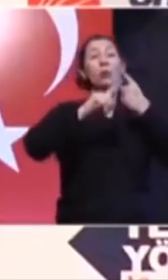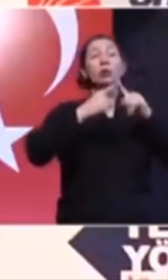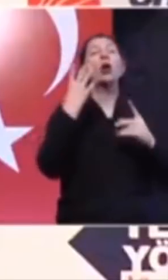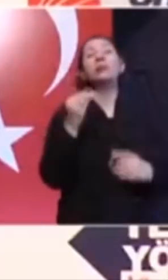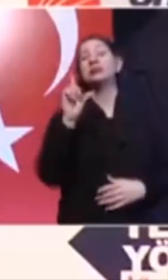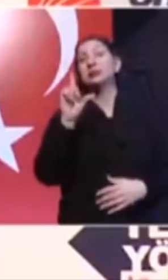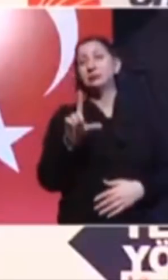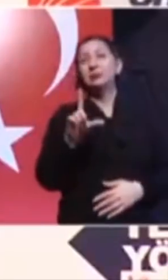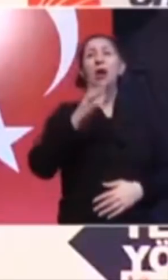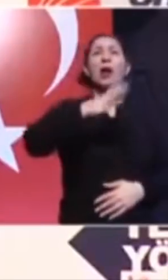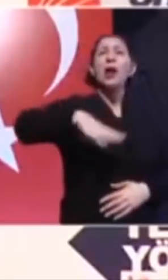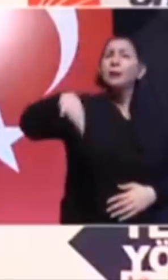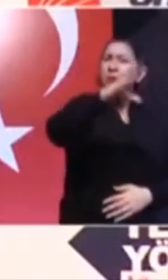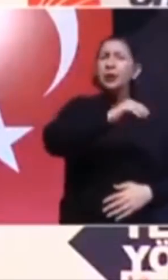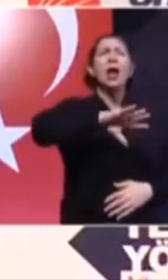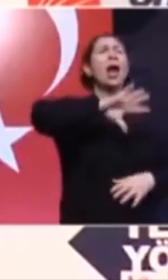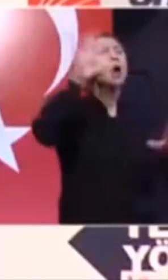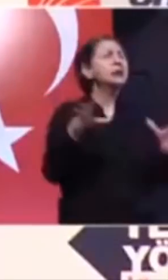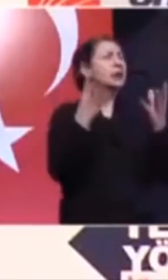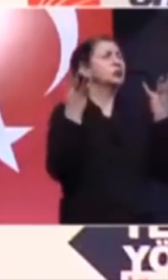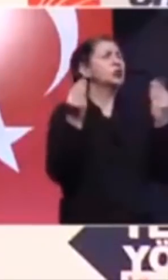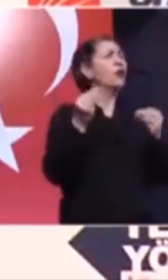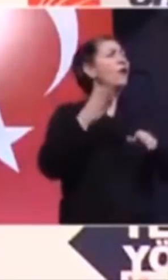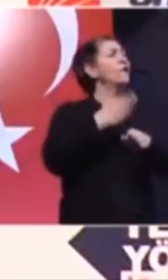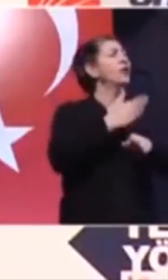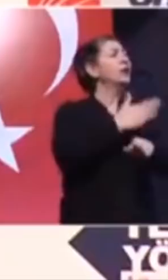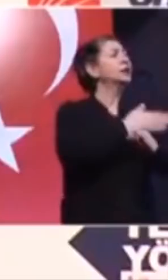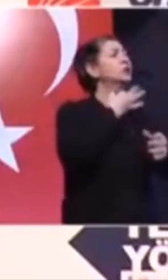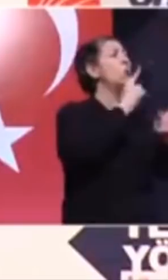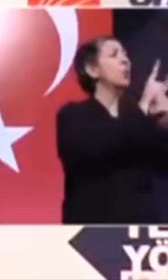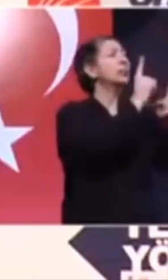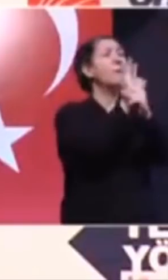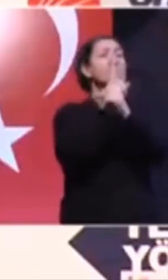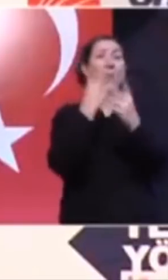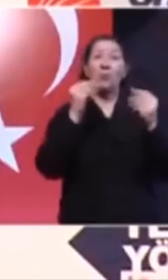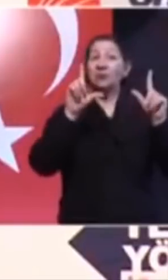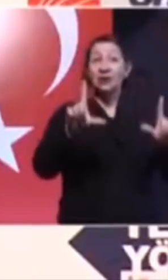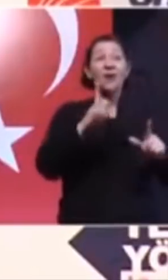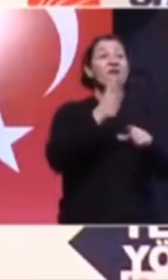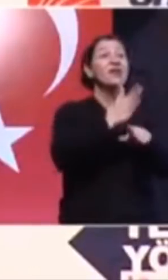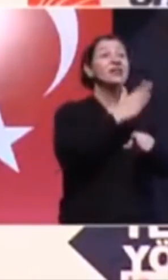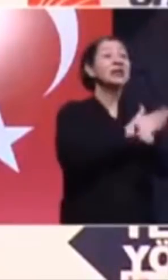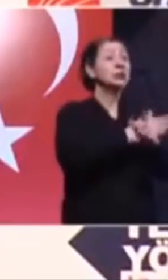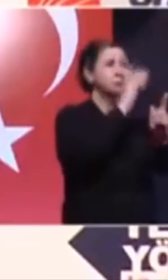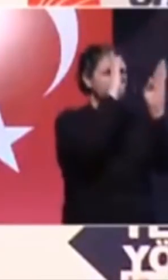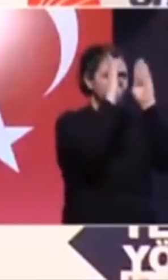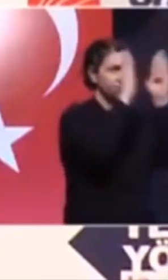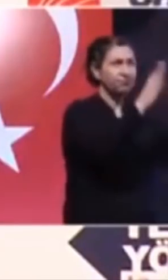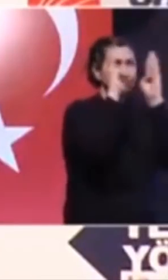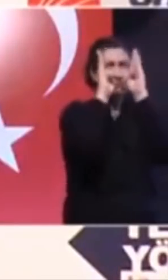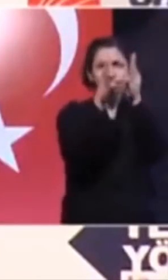olmalı. Her şeyden ve herkesten çok vatandaşı muhatap almalıyız. Vatandaşa